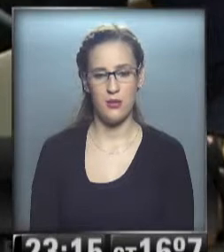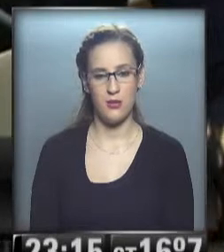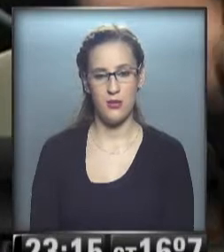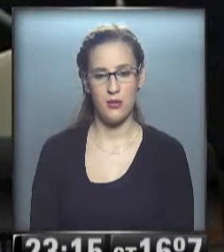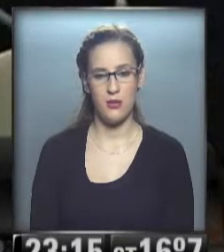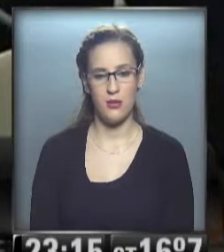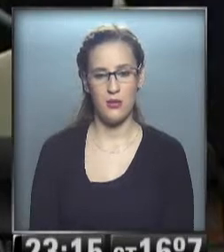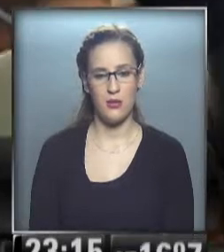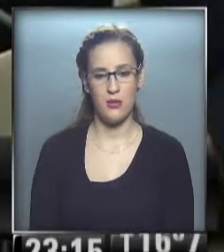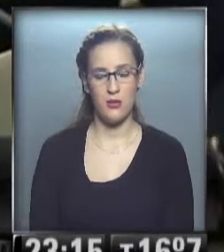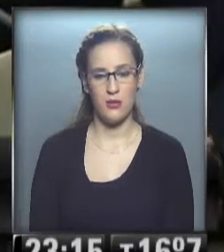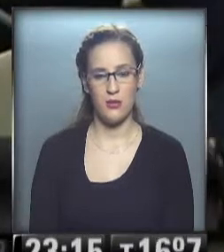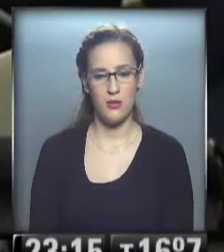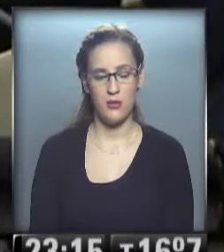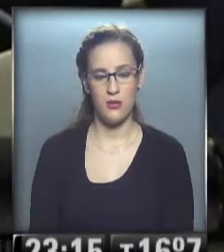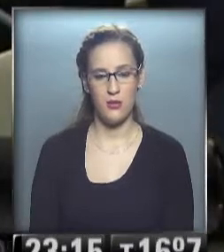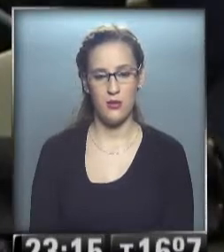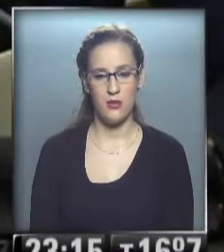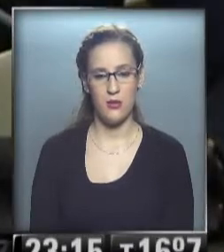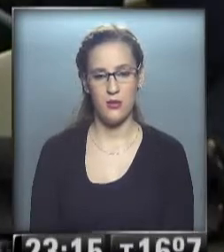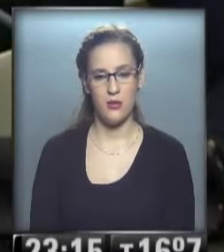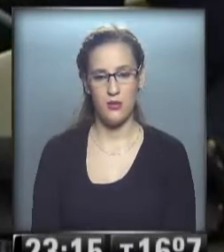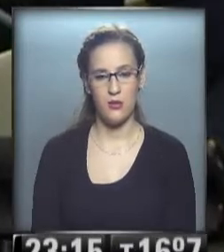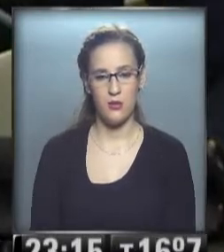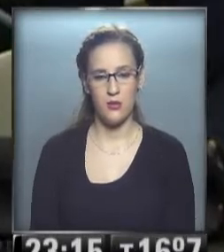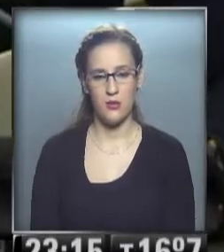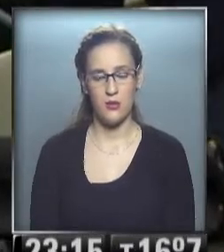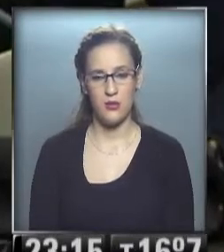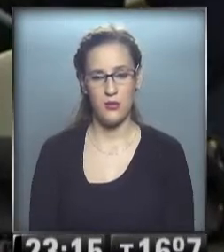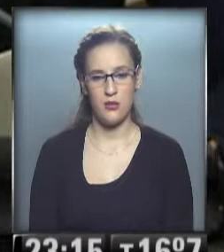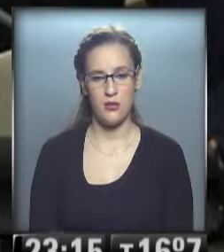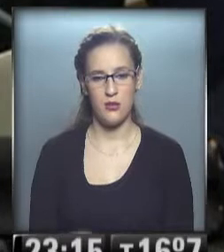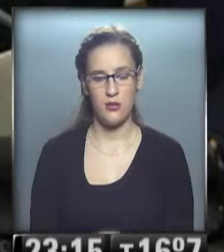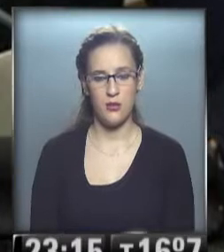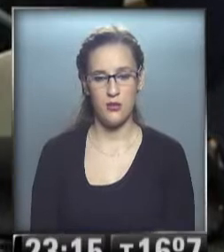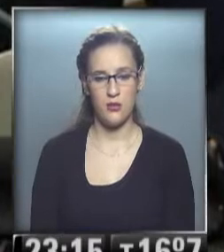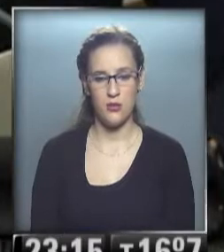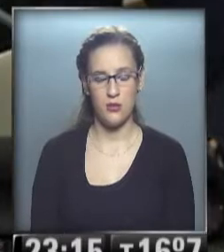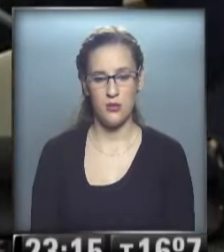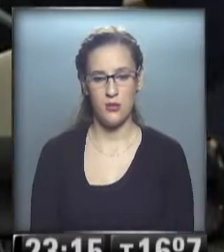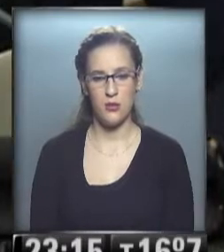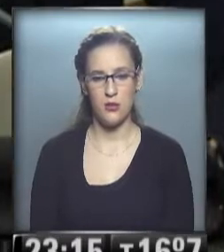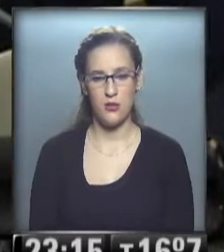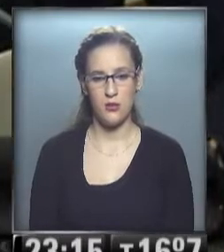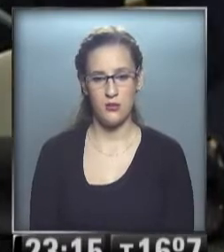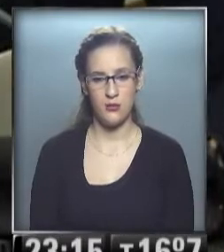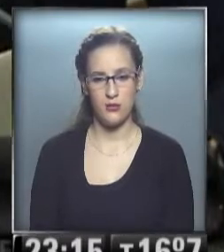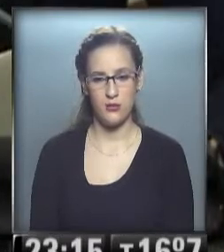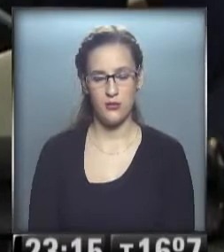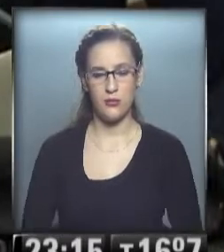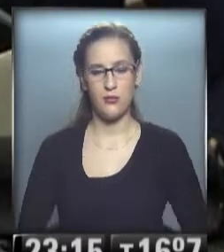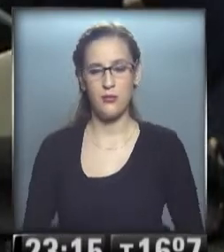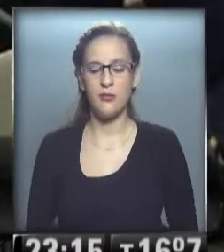просим Российскую Федерацию рассмотреть вопрос о вхождении Донецкой Народной Республики в